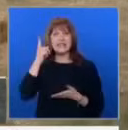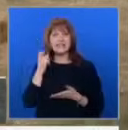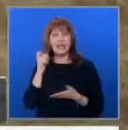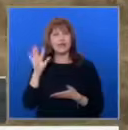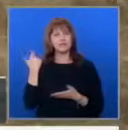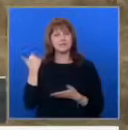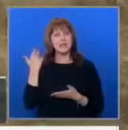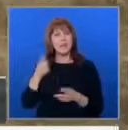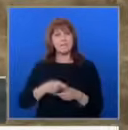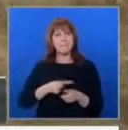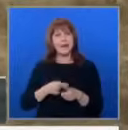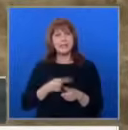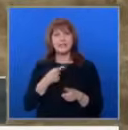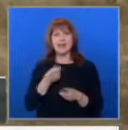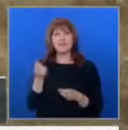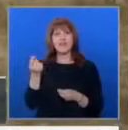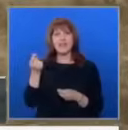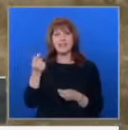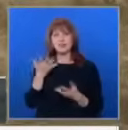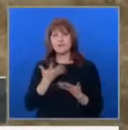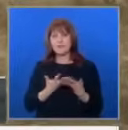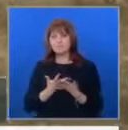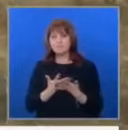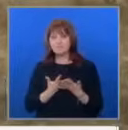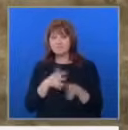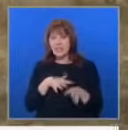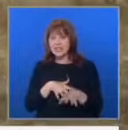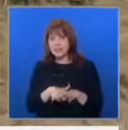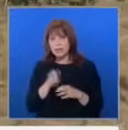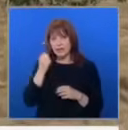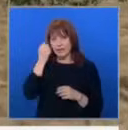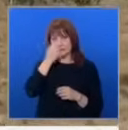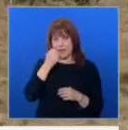няколко месеца за наличие на финансови схеми и измами.